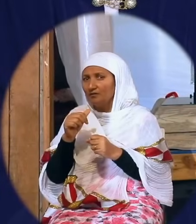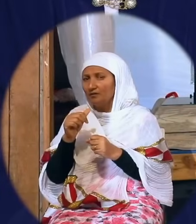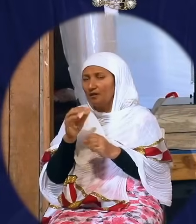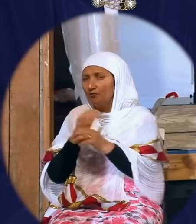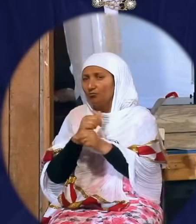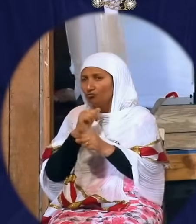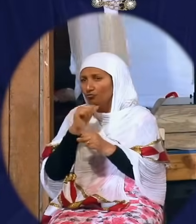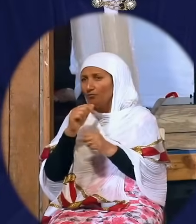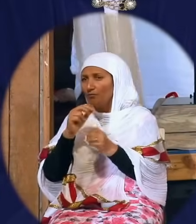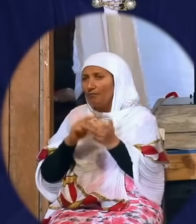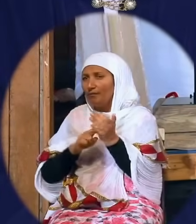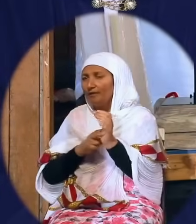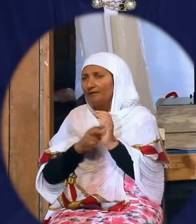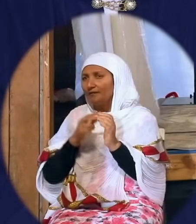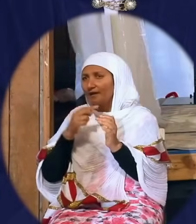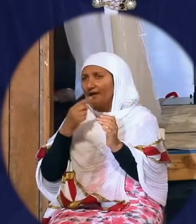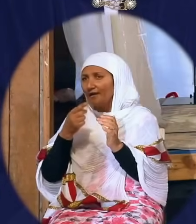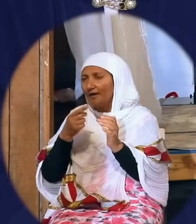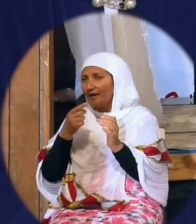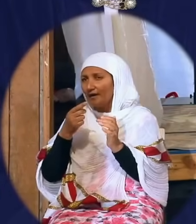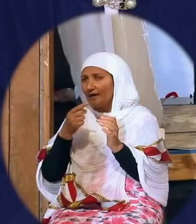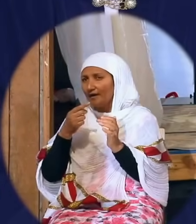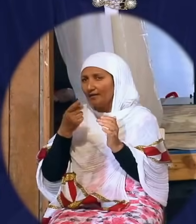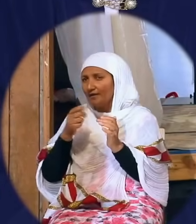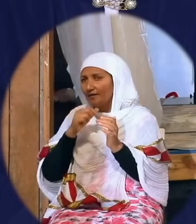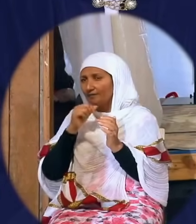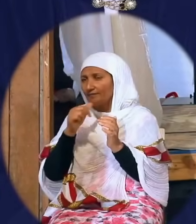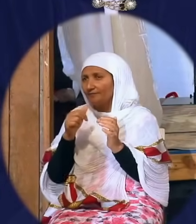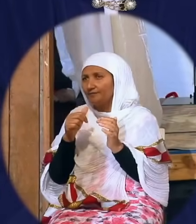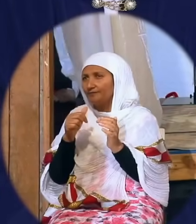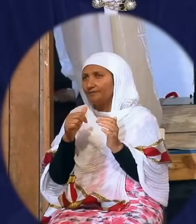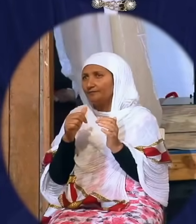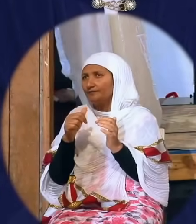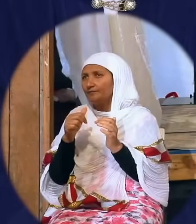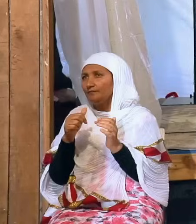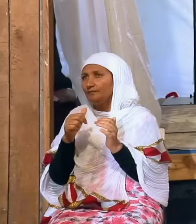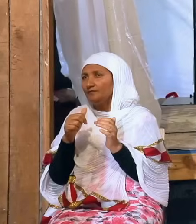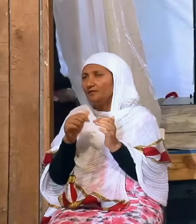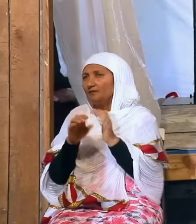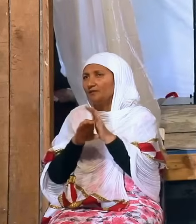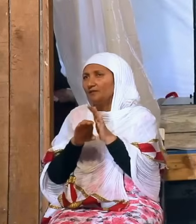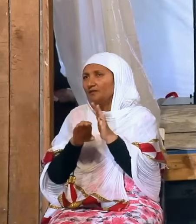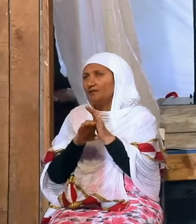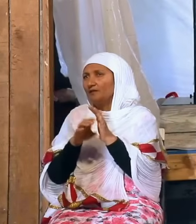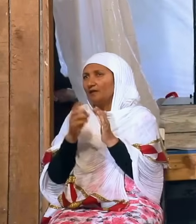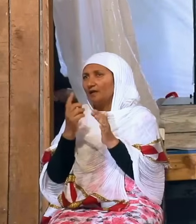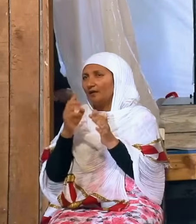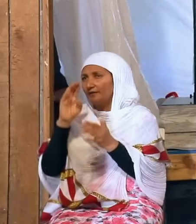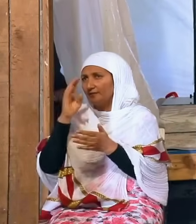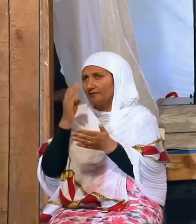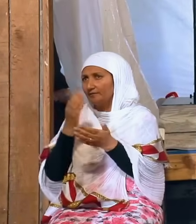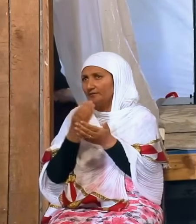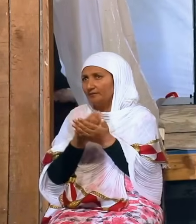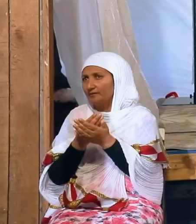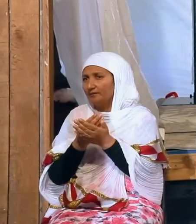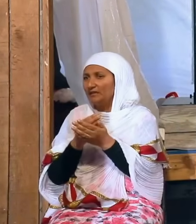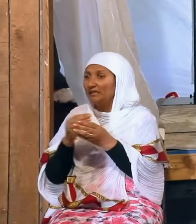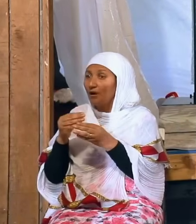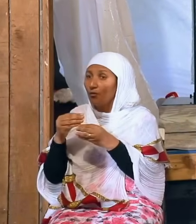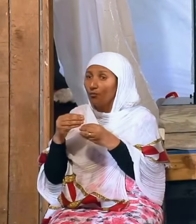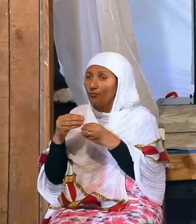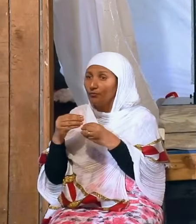አይወስዱ ማለት አይደለም። አብዞርብ እንደ ስፖንጅ ነው የሚመጡት በዚያ ጊዜ። እንዲያው እና ለምሳሌ አንድ ልጅ አሁን ተው ስንለው